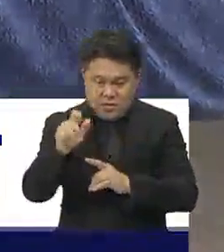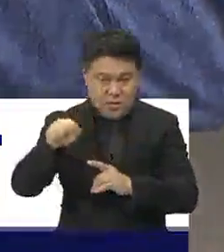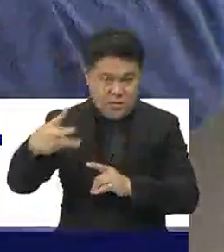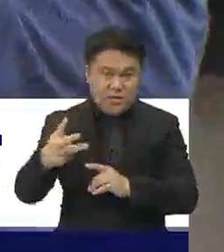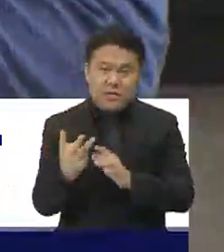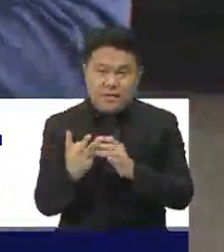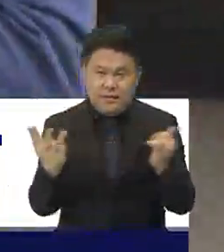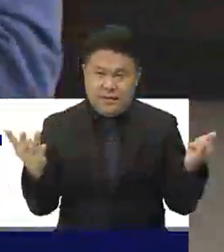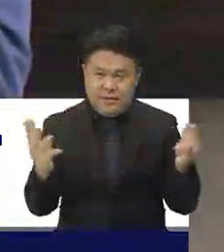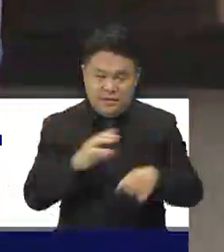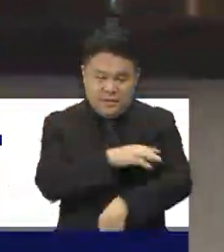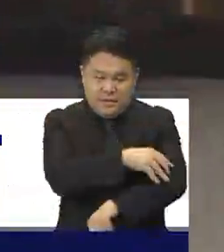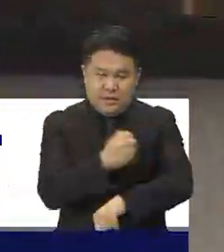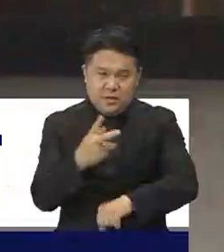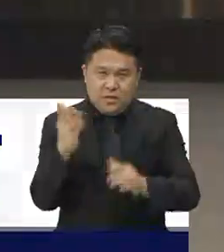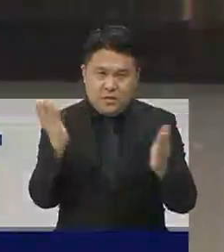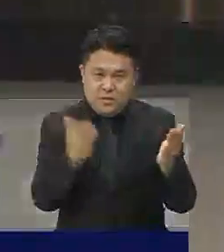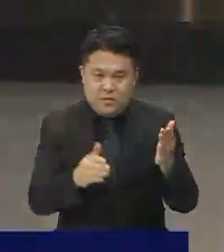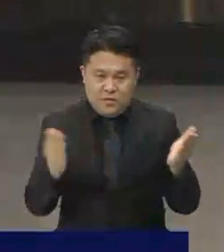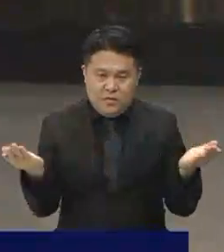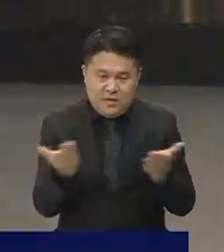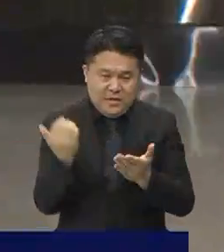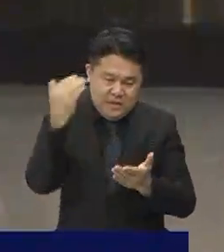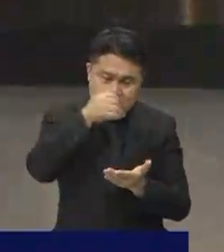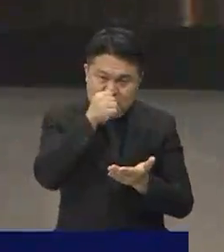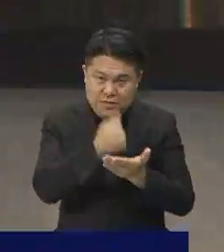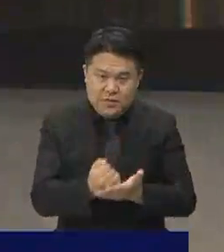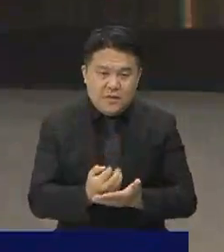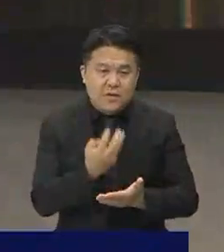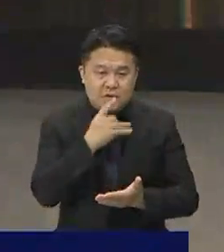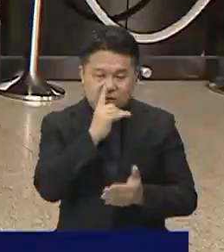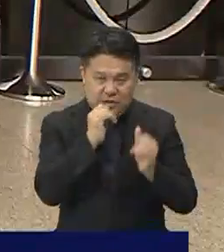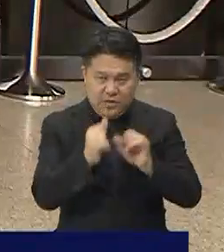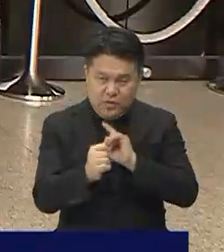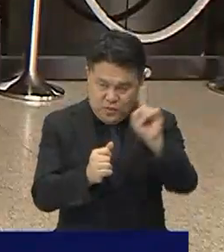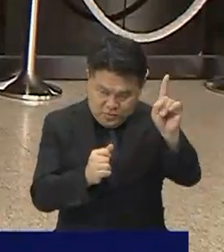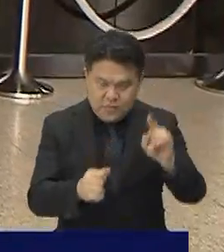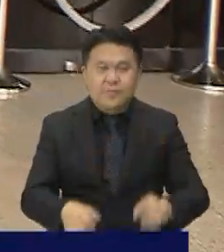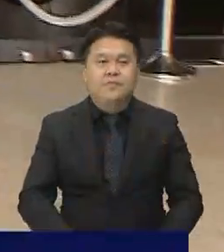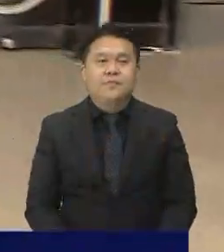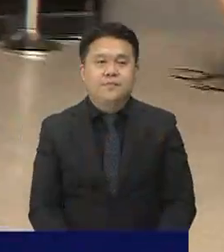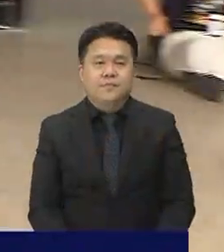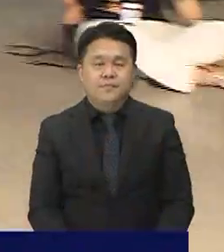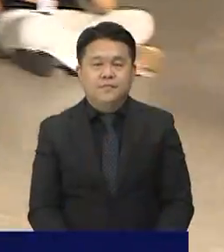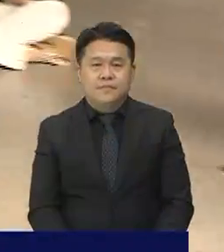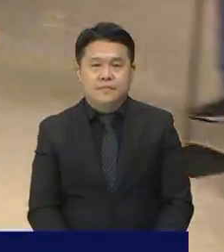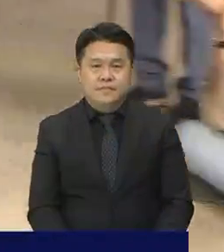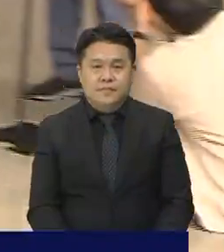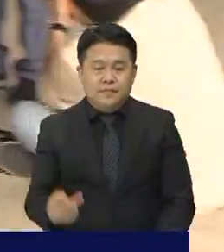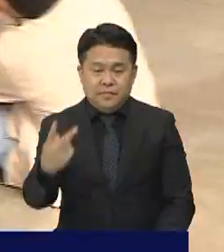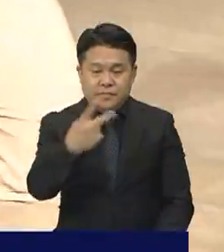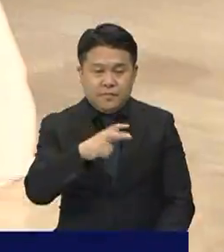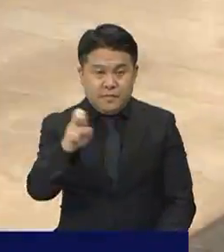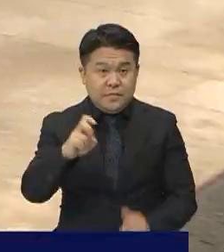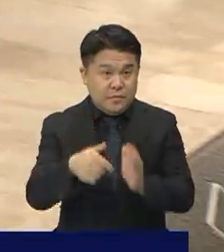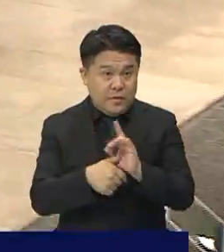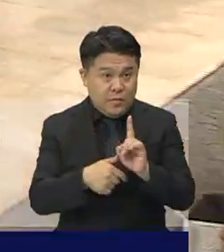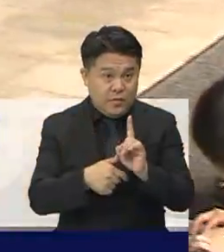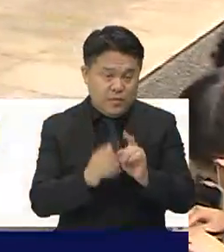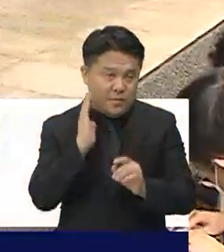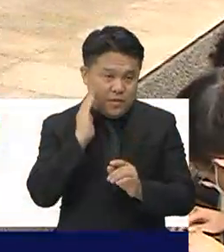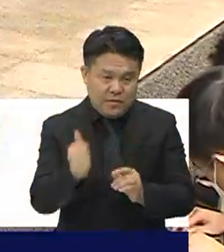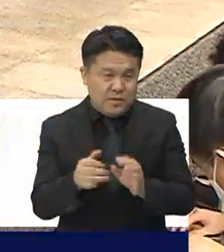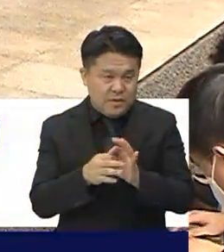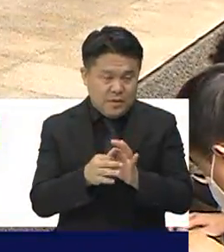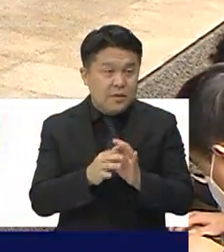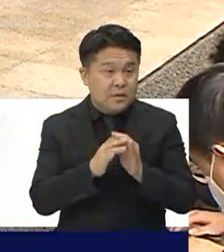민정비서관을 직권남용과 공무집행 방해 혐의 등으로 서울중앙지검에 고발했습니다. 2020년 당시 청와대